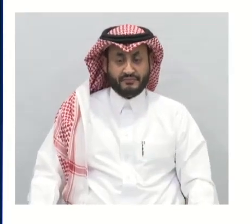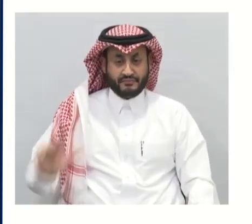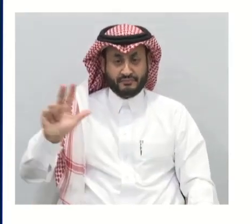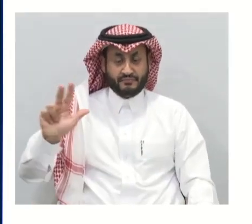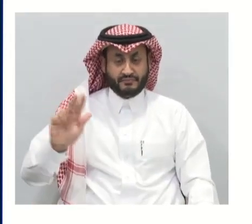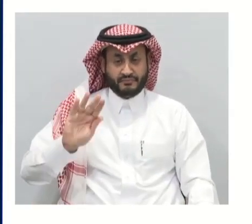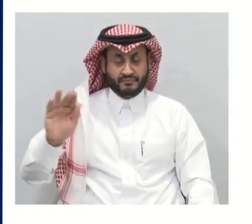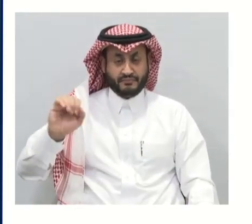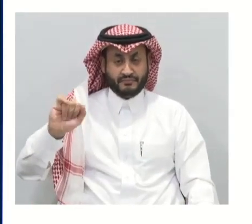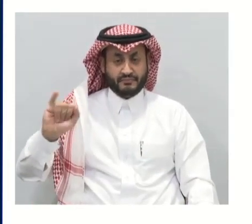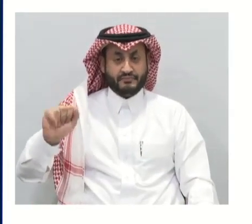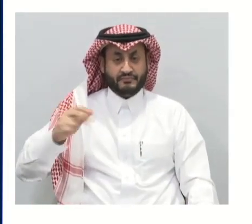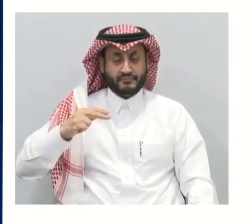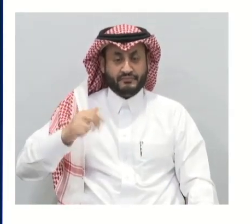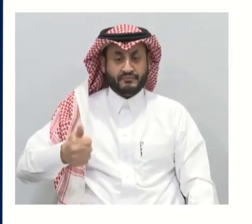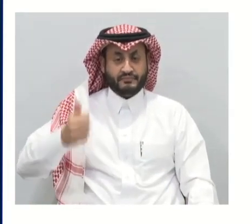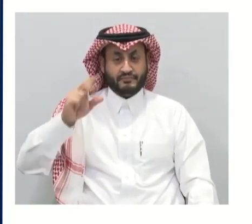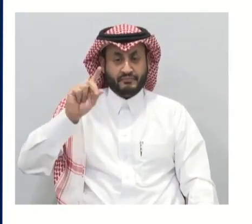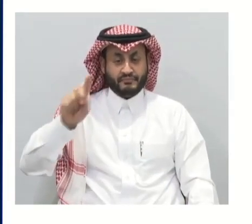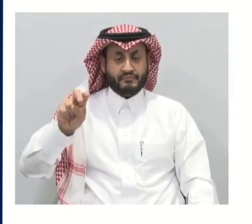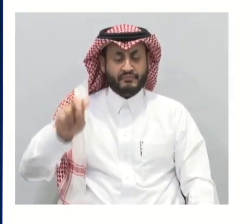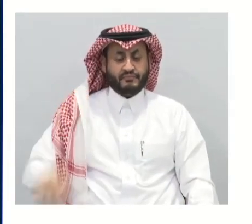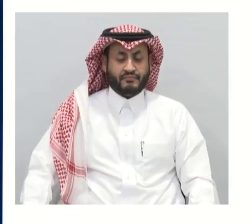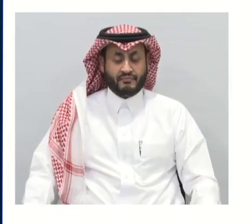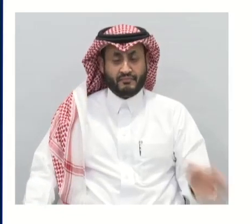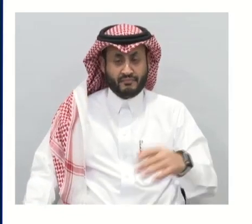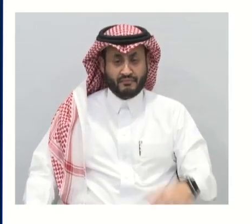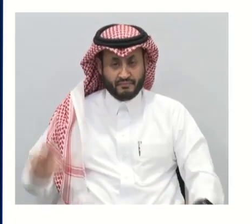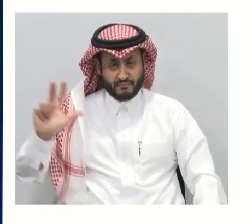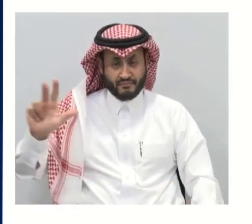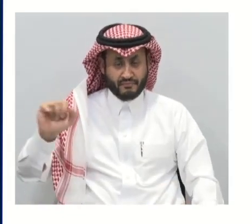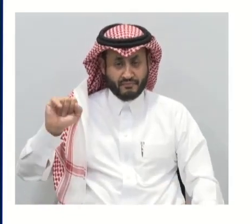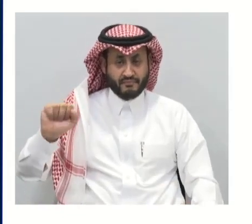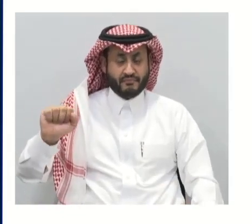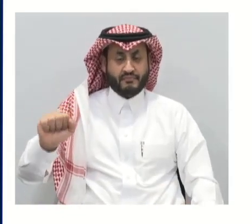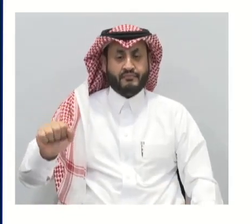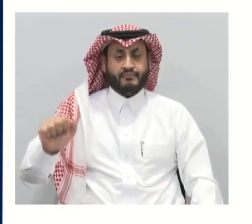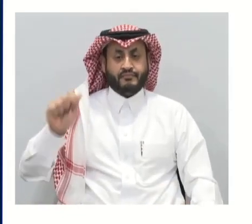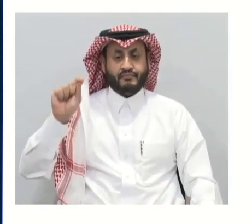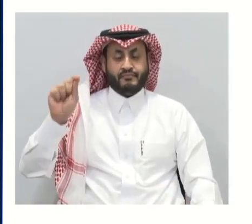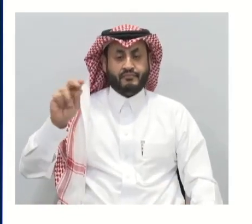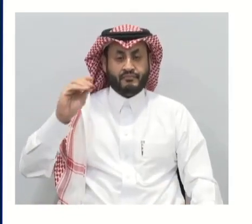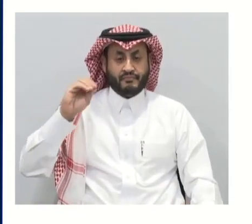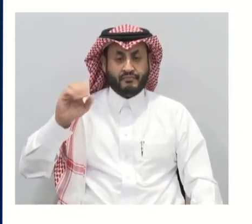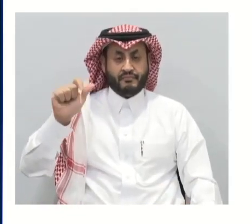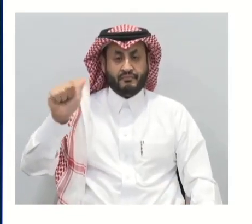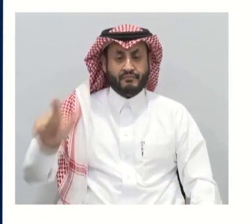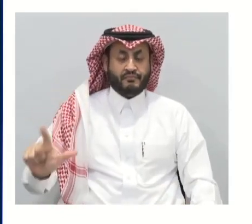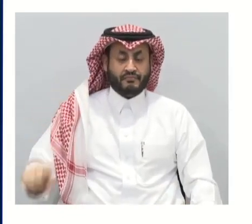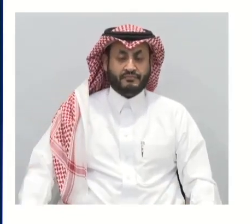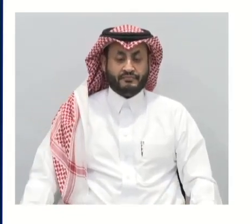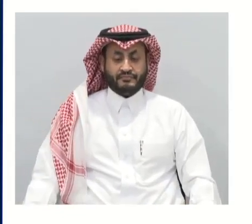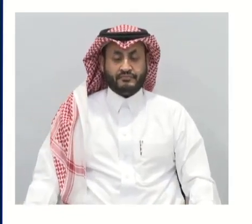الغضروف المفصل الاربطه جميعها تعرفنا فيها في الجهاز الهيكلي العصبونات